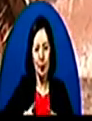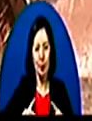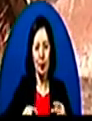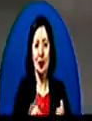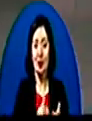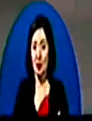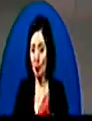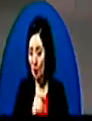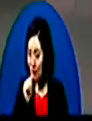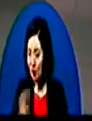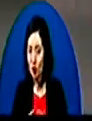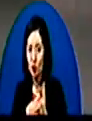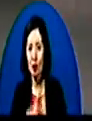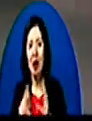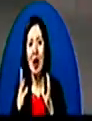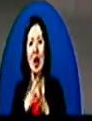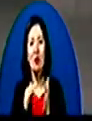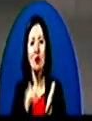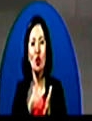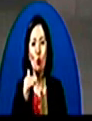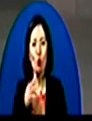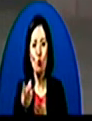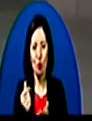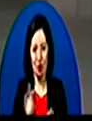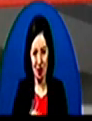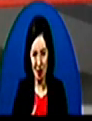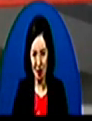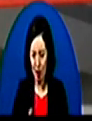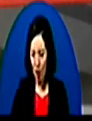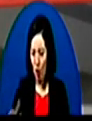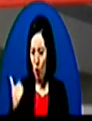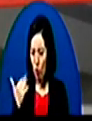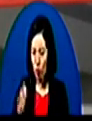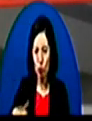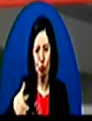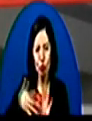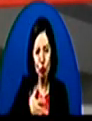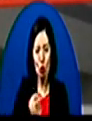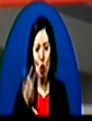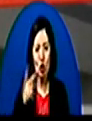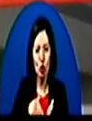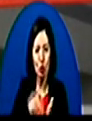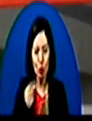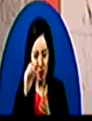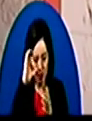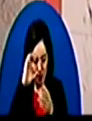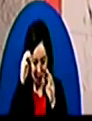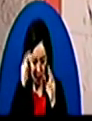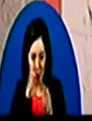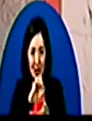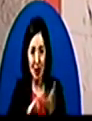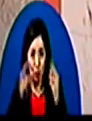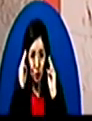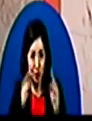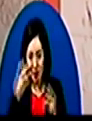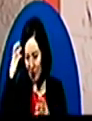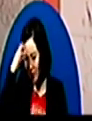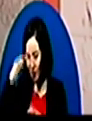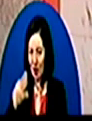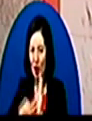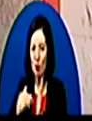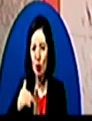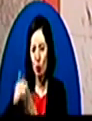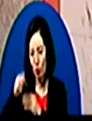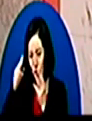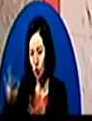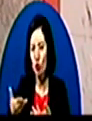юм. Инкийн тул 10 тэрбум төгрөг хэрэгтэй. Нийслэлийн төсвөөс 2 тэрбум төгрөгийн санхүүжилт шийдсэн бол засгийн газраас 8 тэрбумыг шийдвэрлэх шаардлага